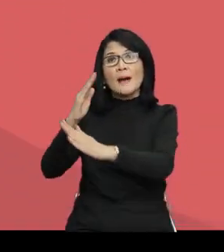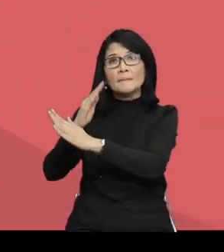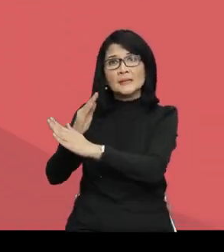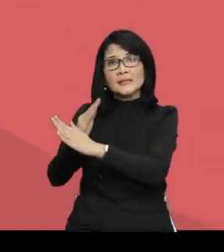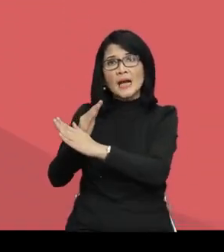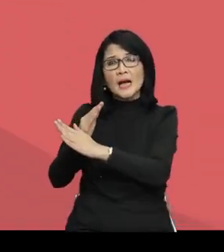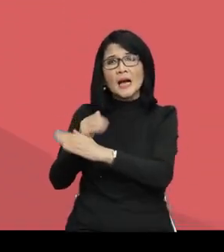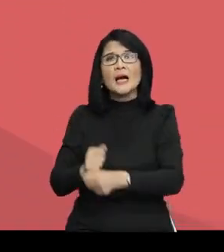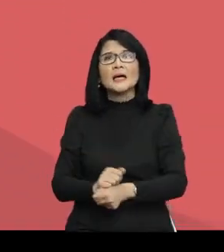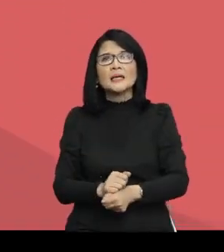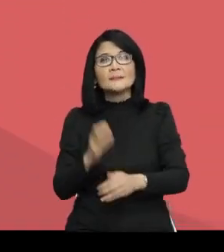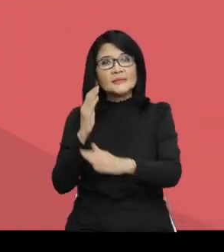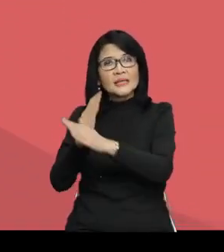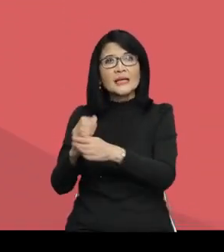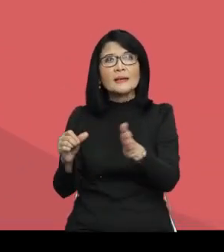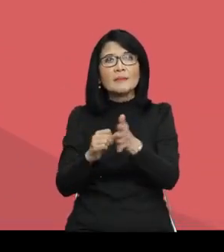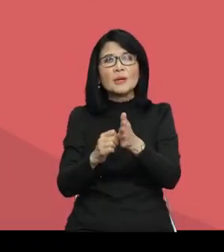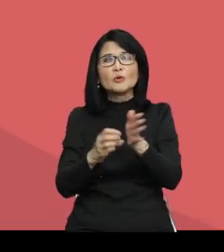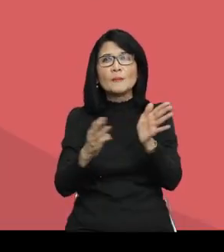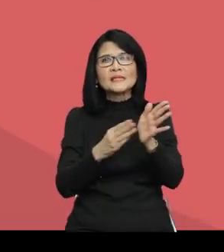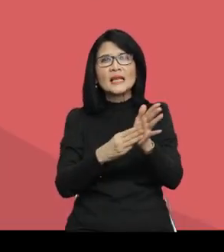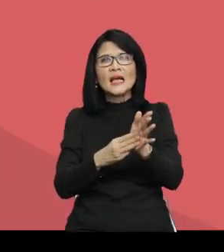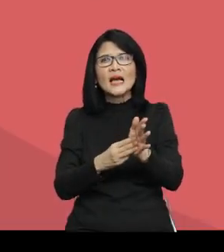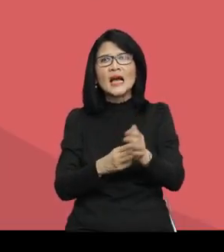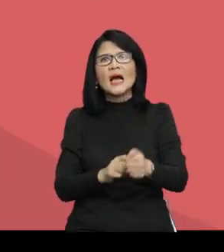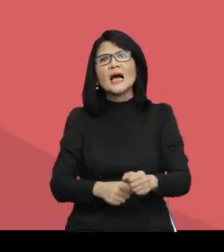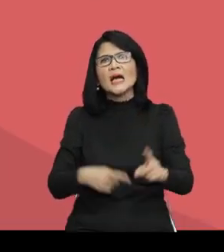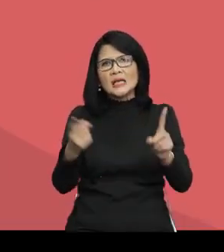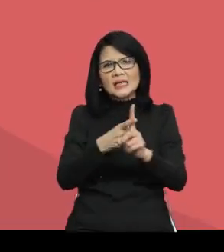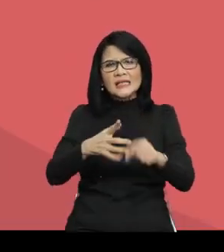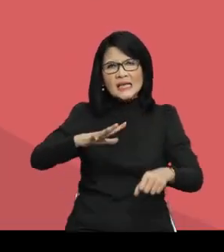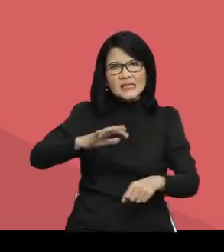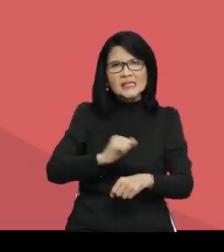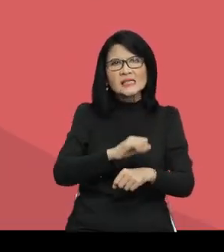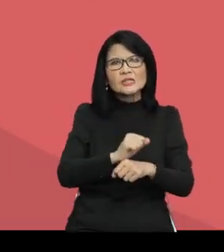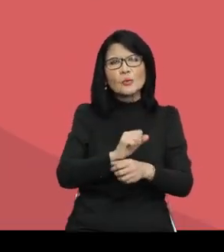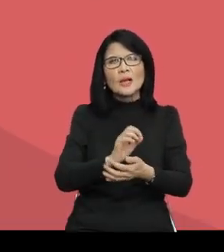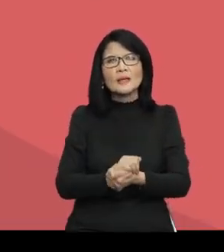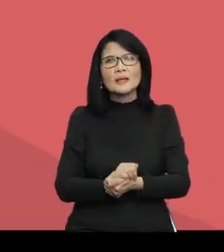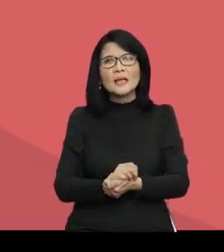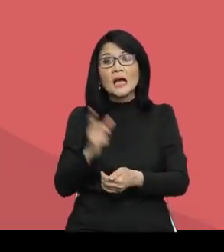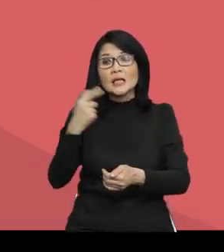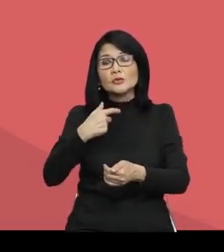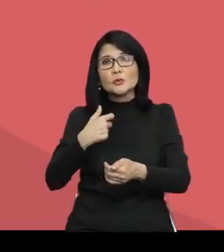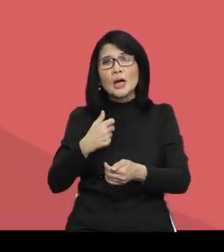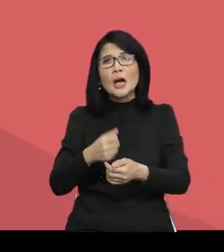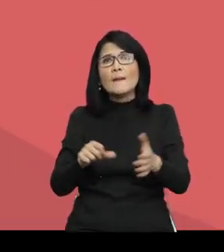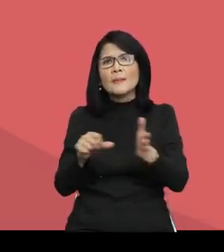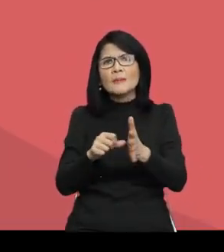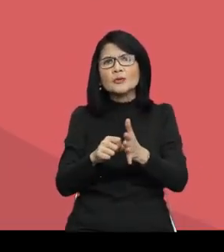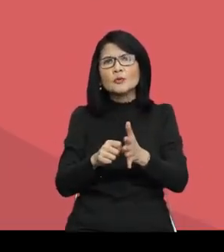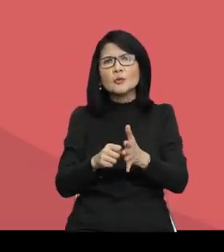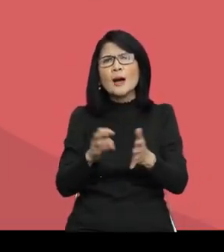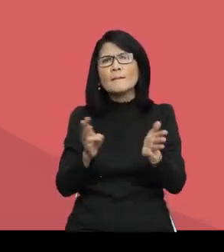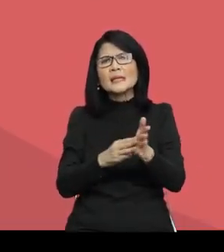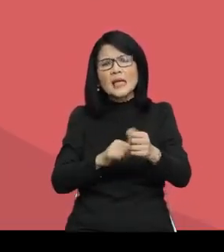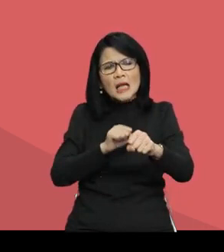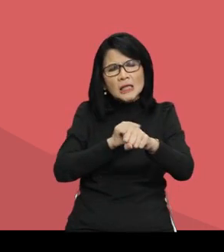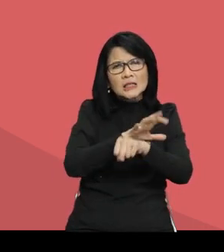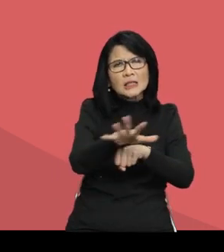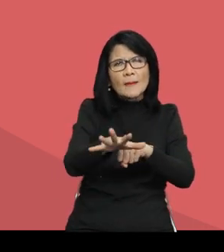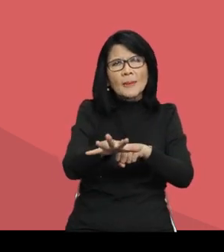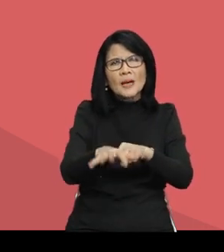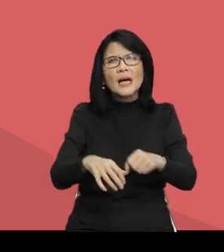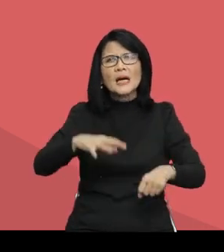dan menangani kekerasan seksual. PPAM memastikan pencegahan dan penanganan kasus kekerasan seksual bagi penduduk